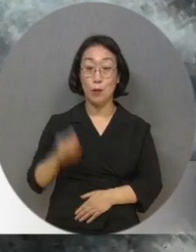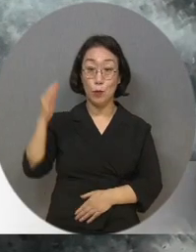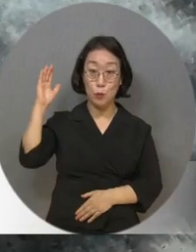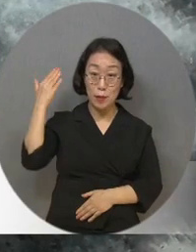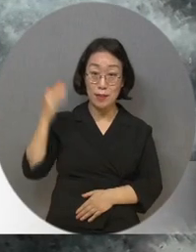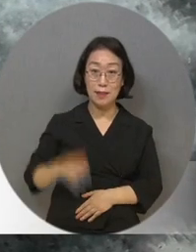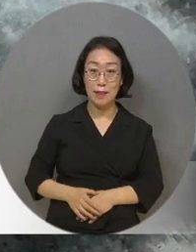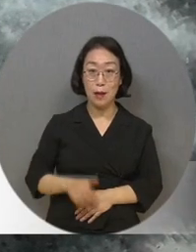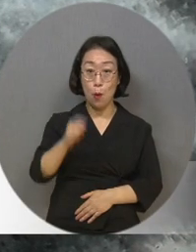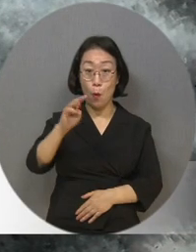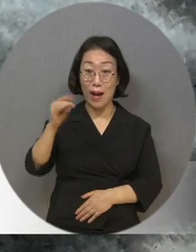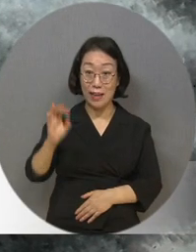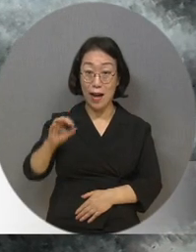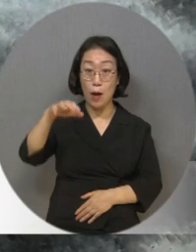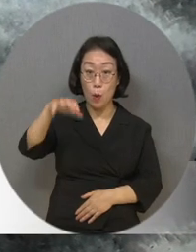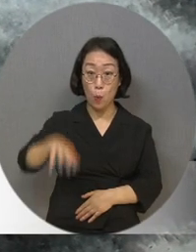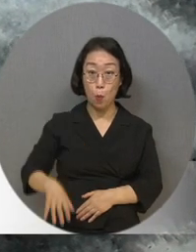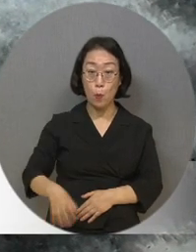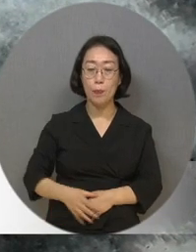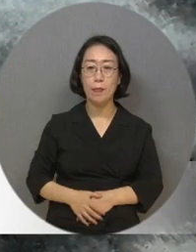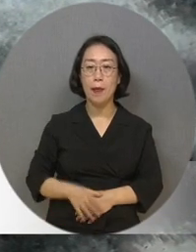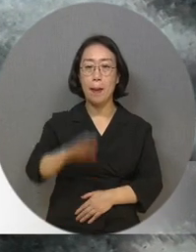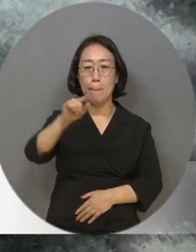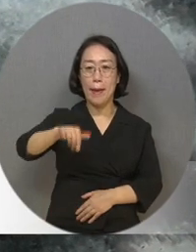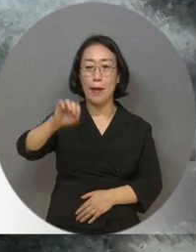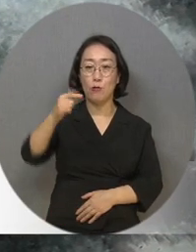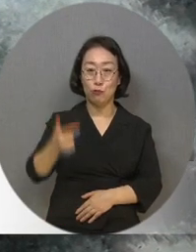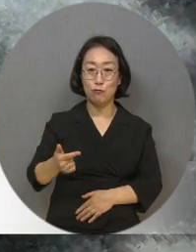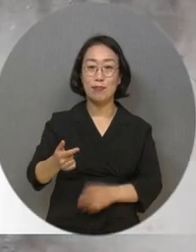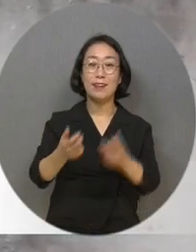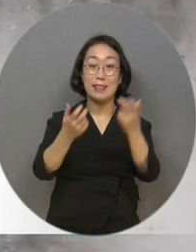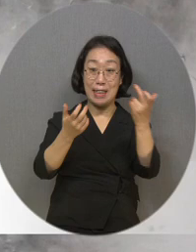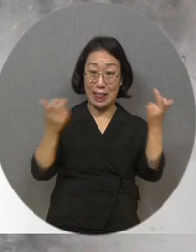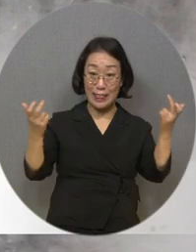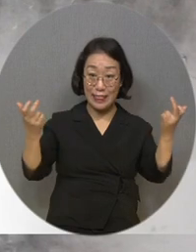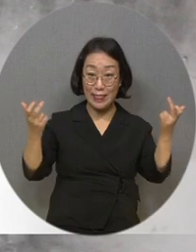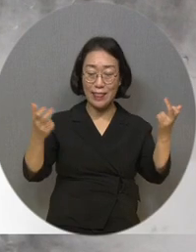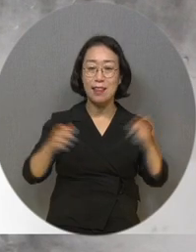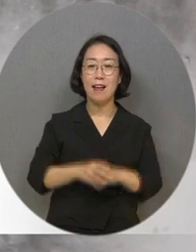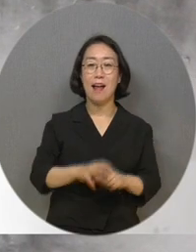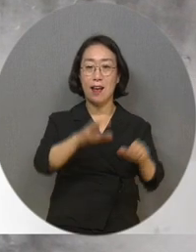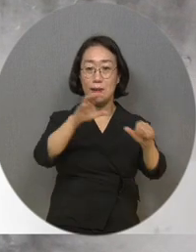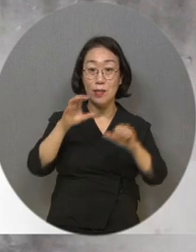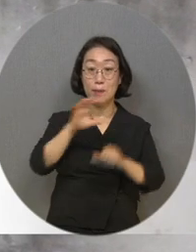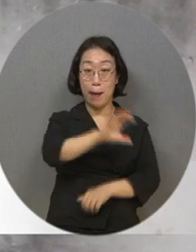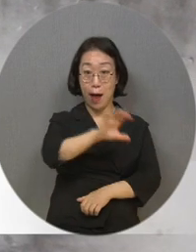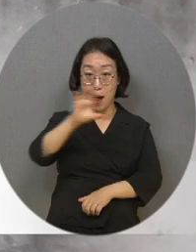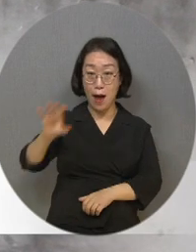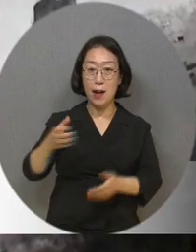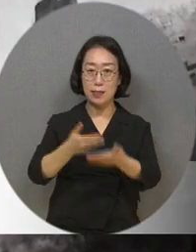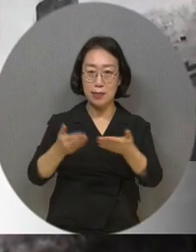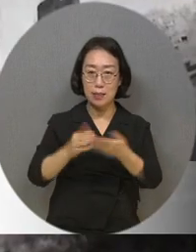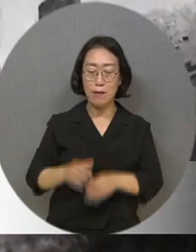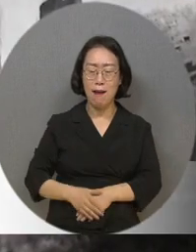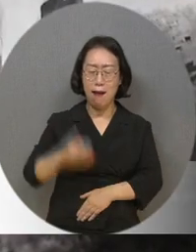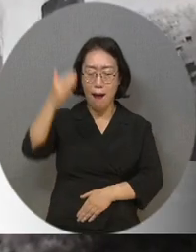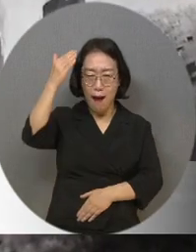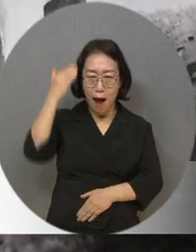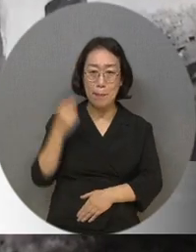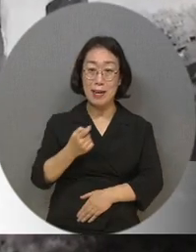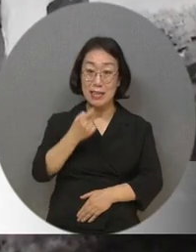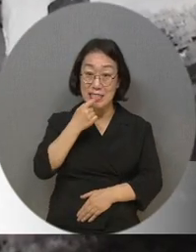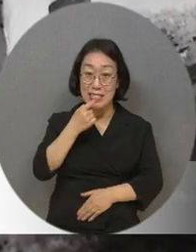최근에는 광양의 상징인 백운산을 소재로 작업을 하고 다른 색이 가미되지 않는 순수 수묵으로만